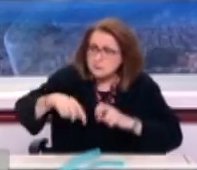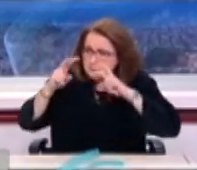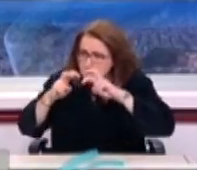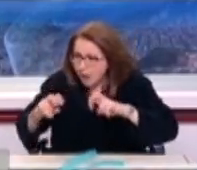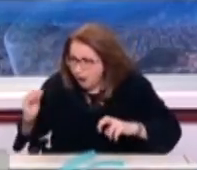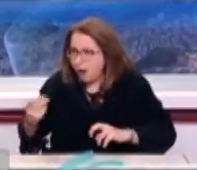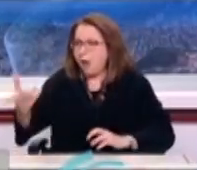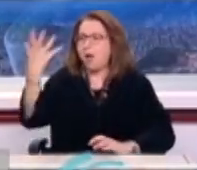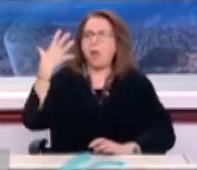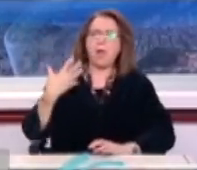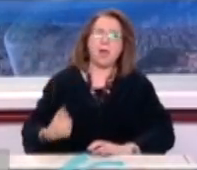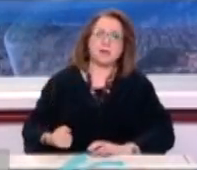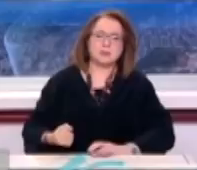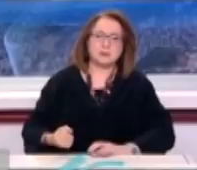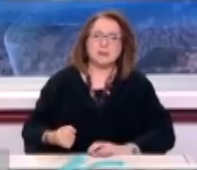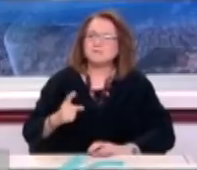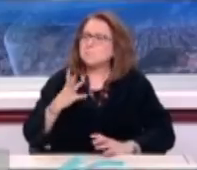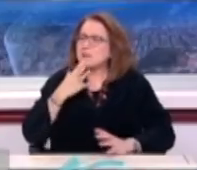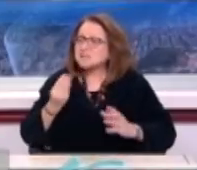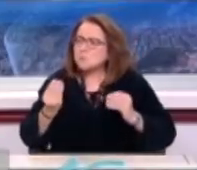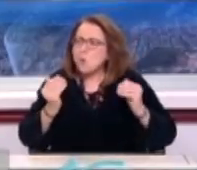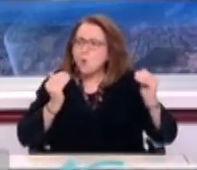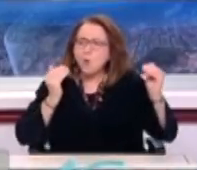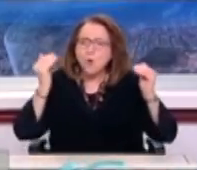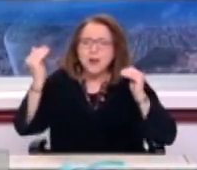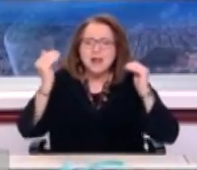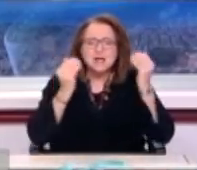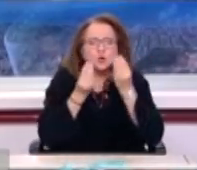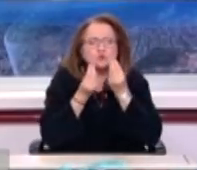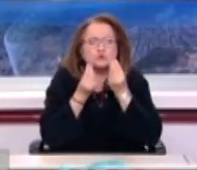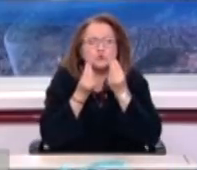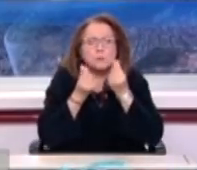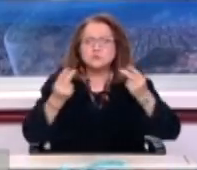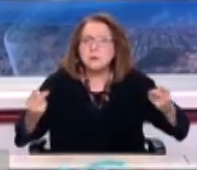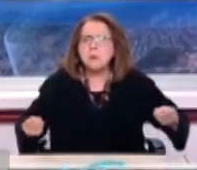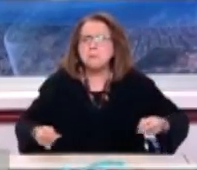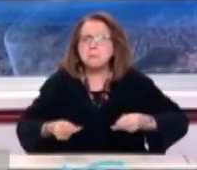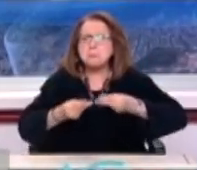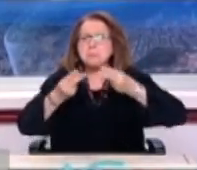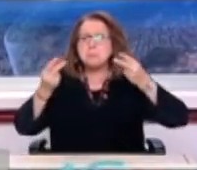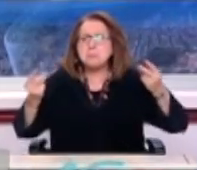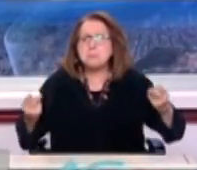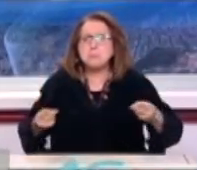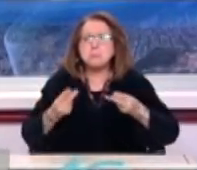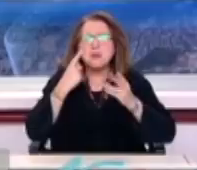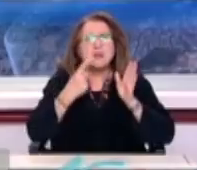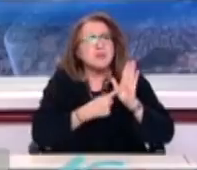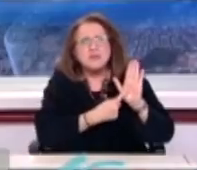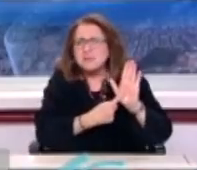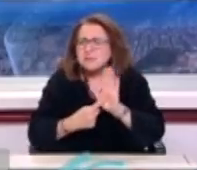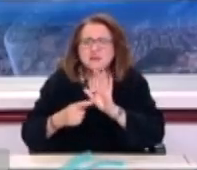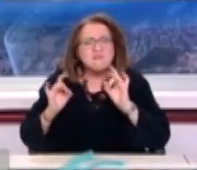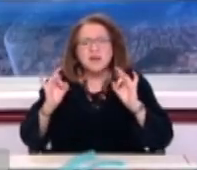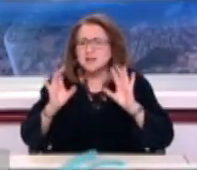ιός αυτός περνάει τα σύνορα και μεταδίδεται από ήπιες μορφές της νόσου, ασυμπτωματικές μορφές της νόσου, καμιά φορά,